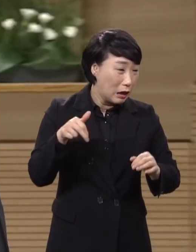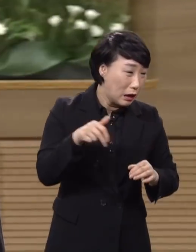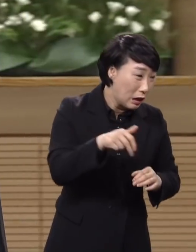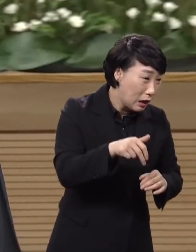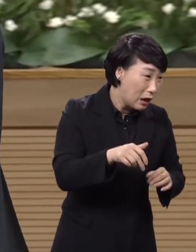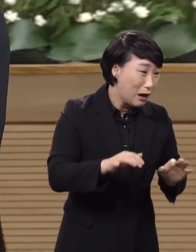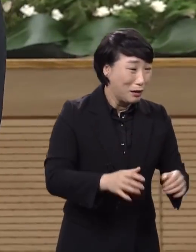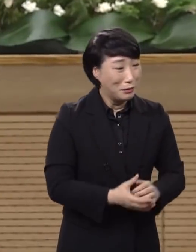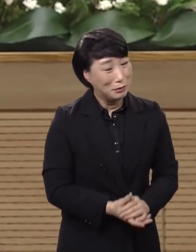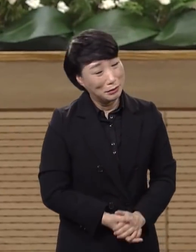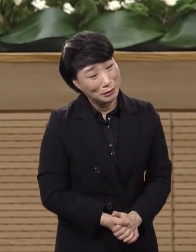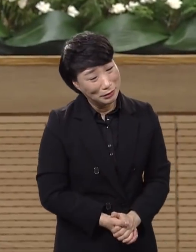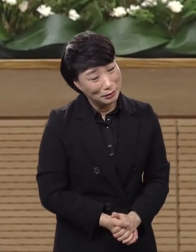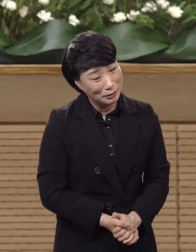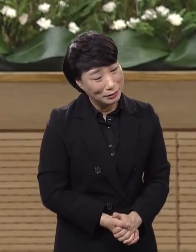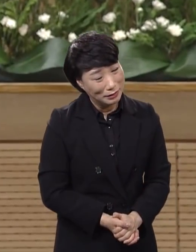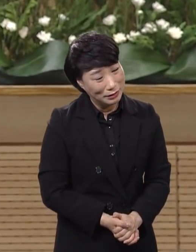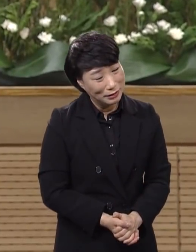가서